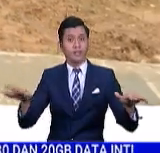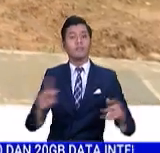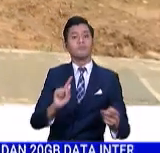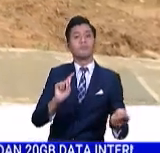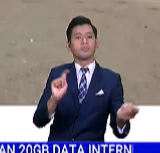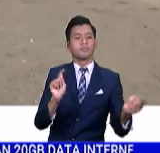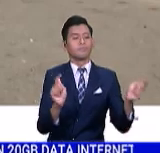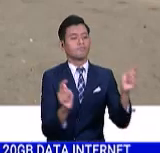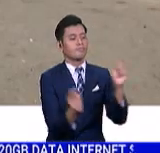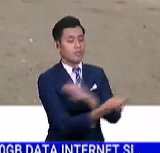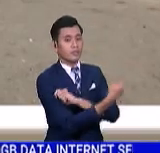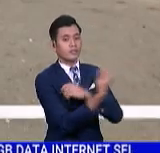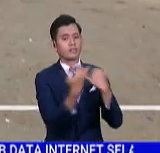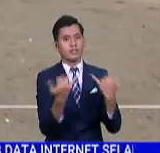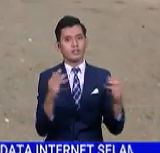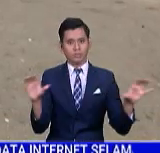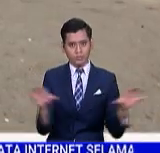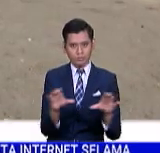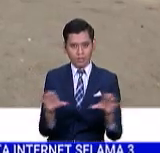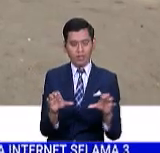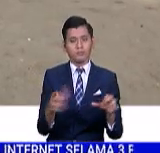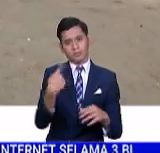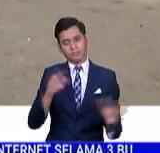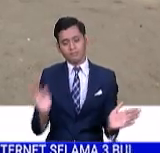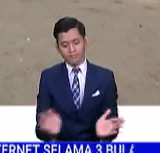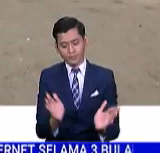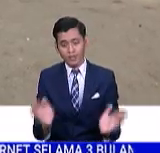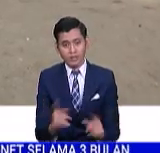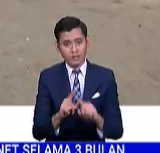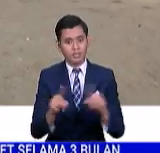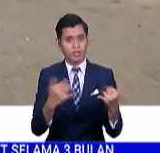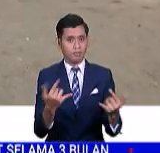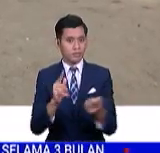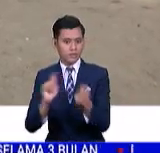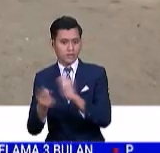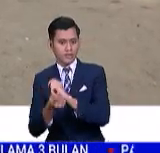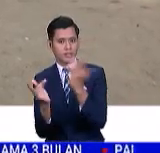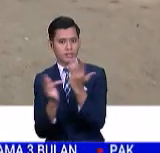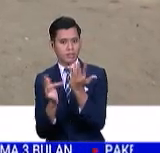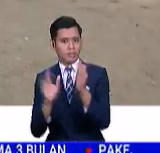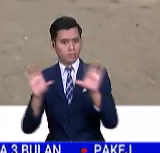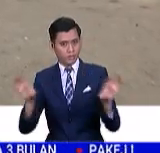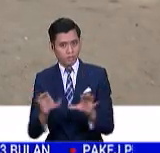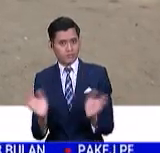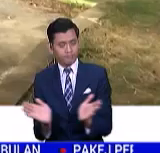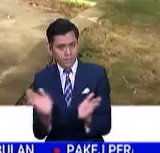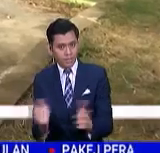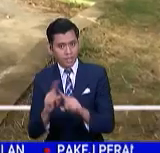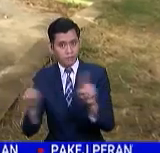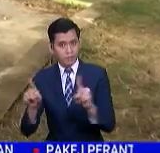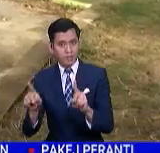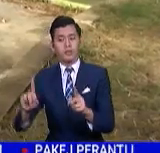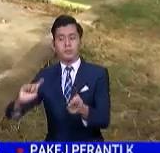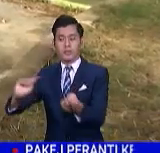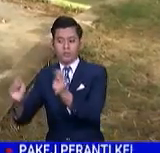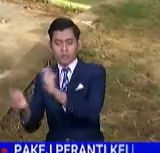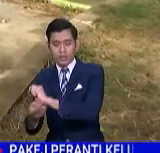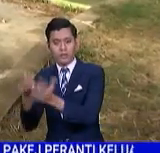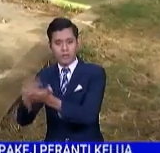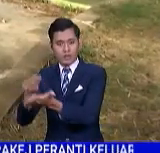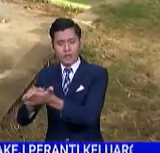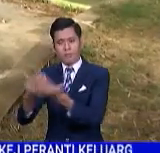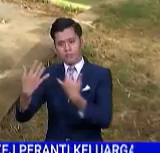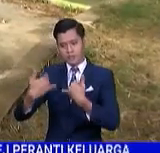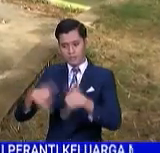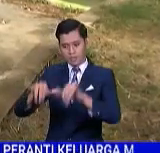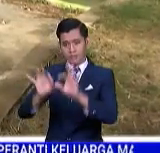transaksi secara dalam talian sememangnya amat digalakkan, tetapi transaksi secara fizikal juga masih sangat penting bagi